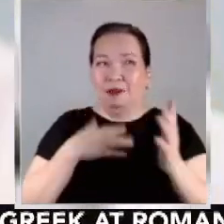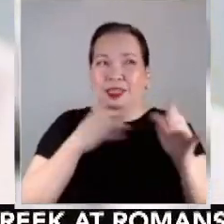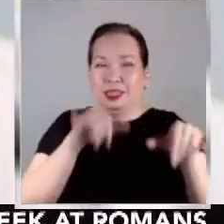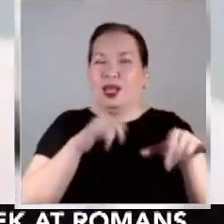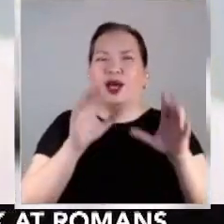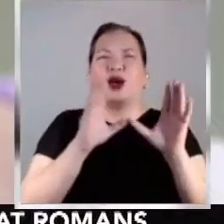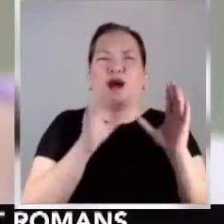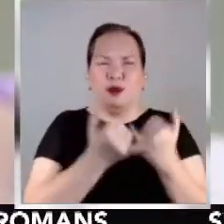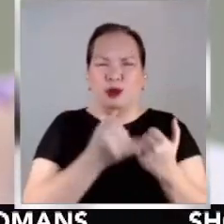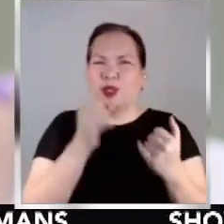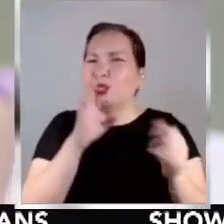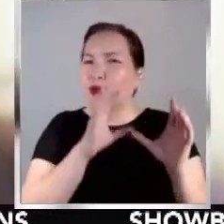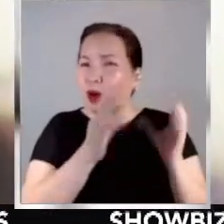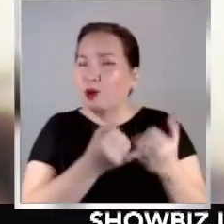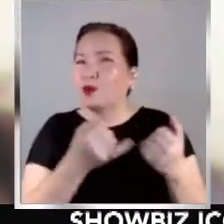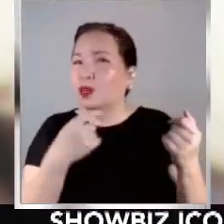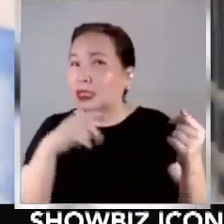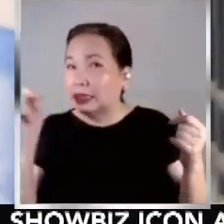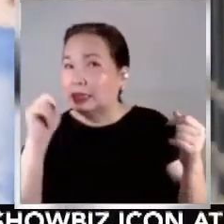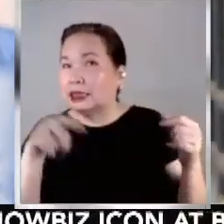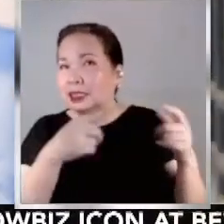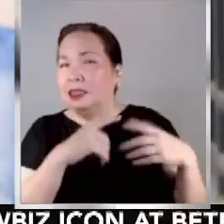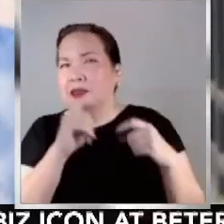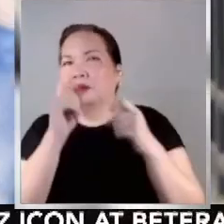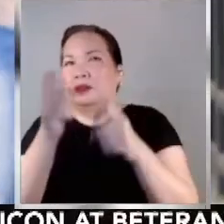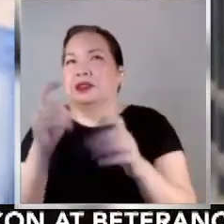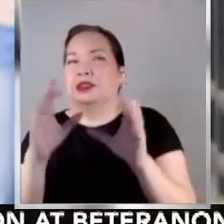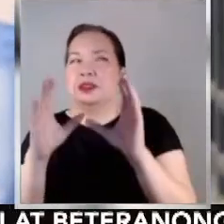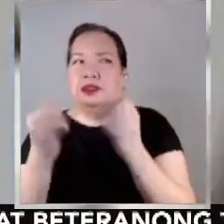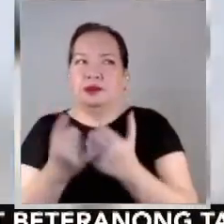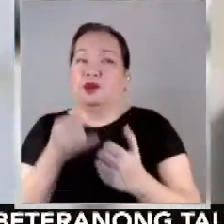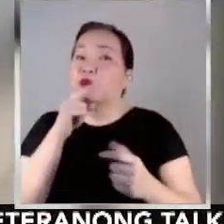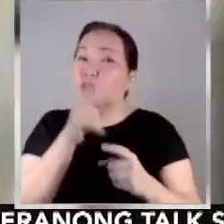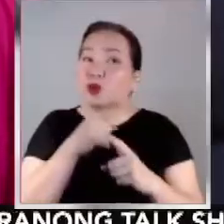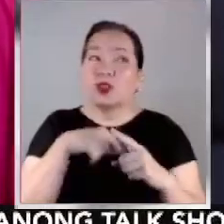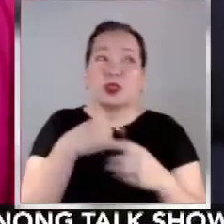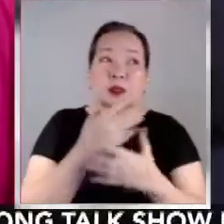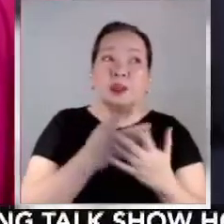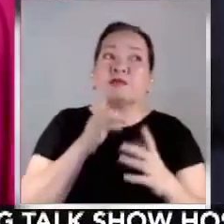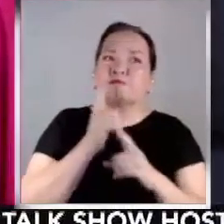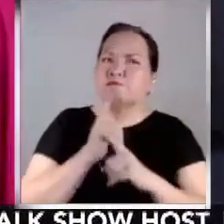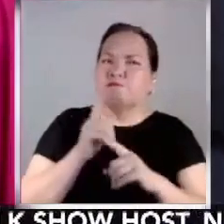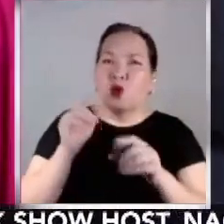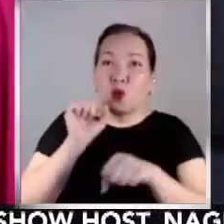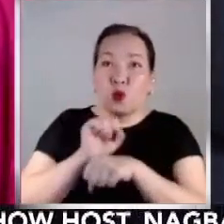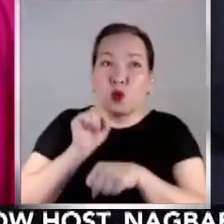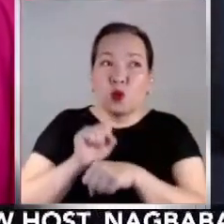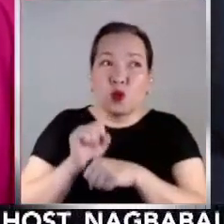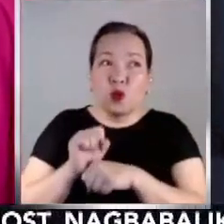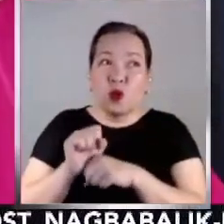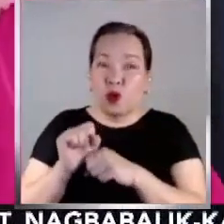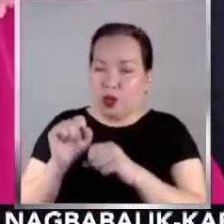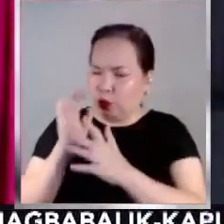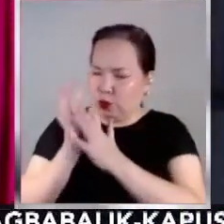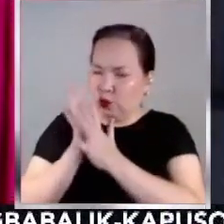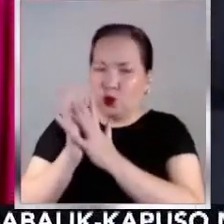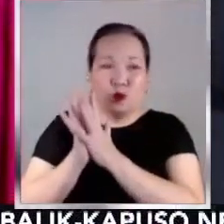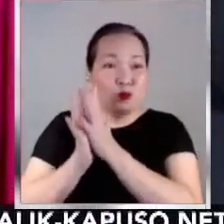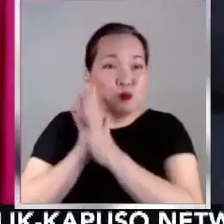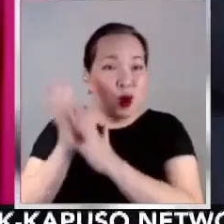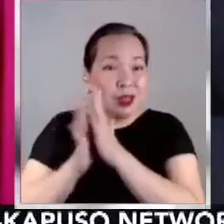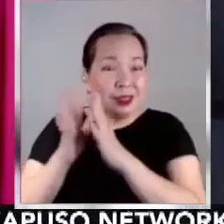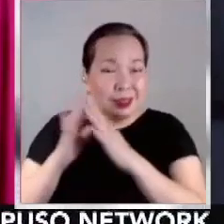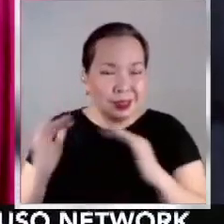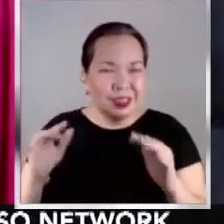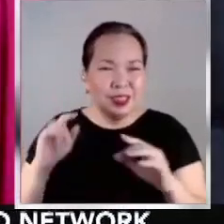company. Isa sa mga nilulook forward ng mga employees, yung raffle prizes during the mga year-end Christmas parties can be a form